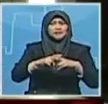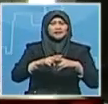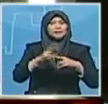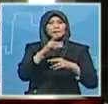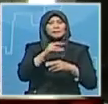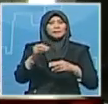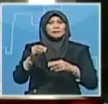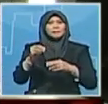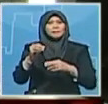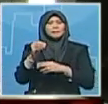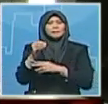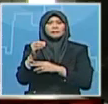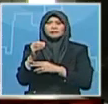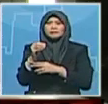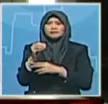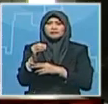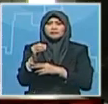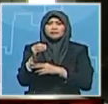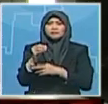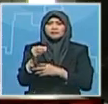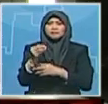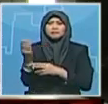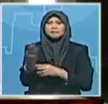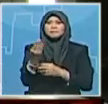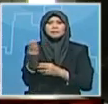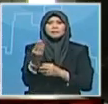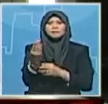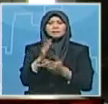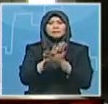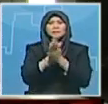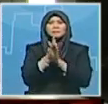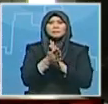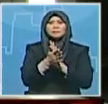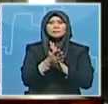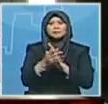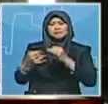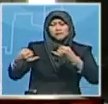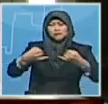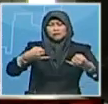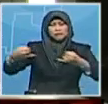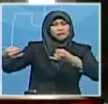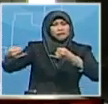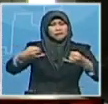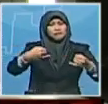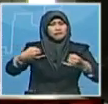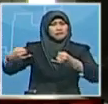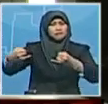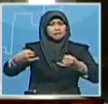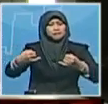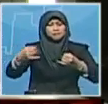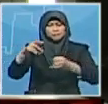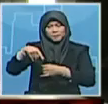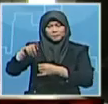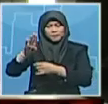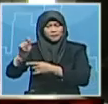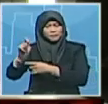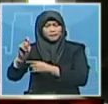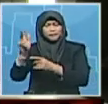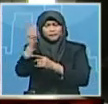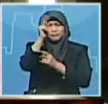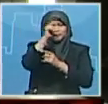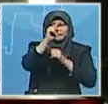juga apa-apa dua isu yang selalu jadi macam bertelagah antara pihak PBT, kerajaan